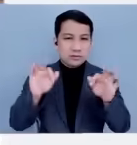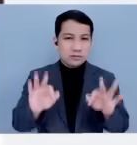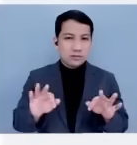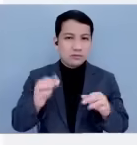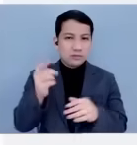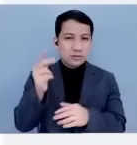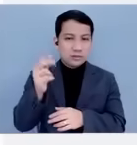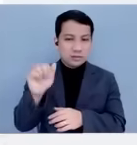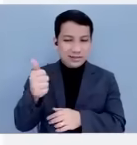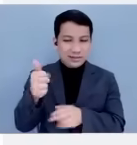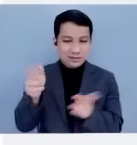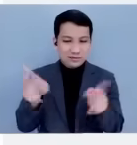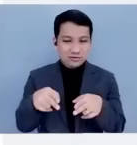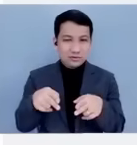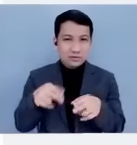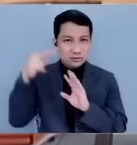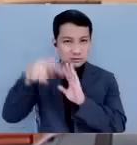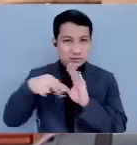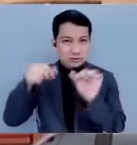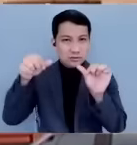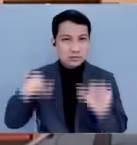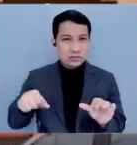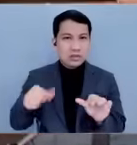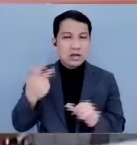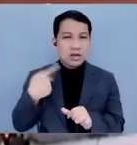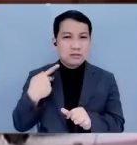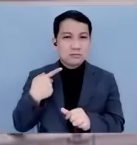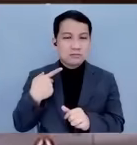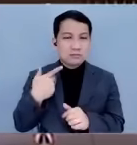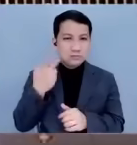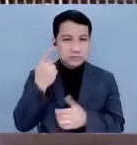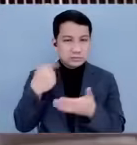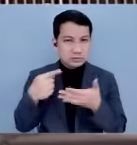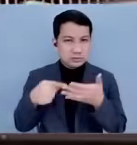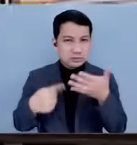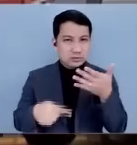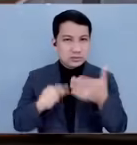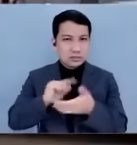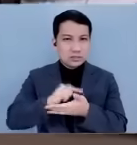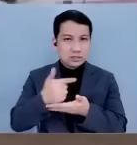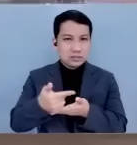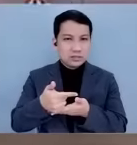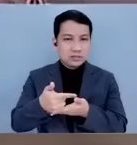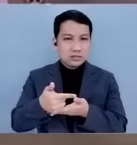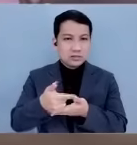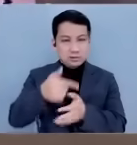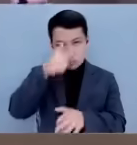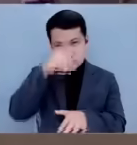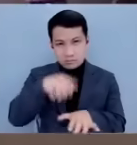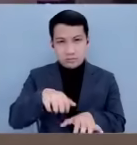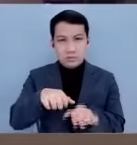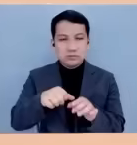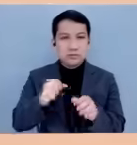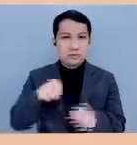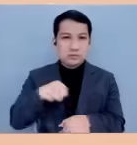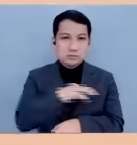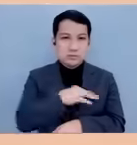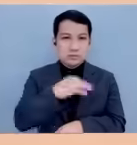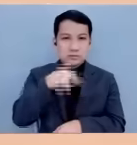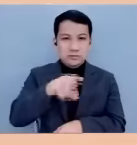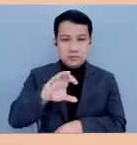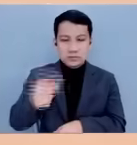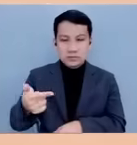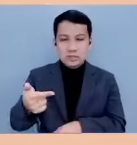na pinost nila. Magkakaroon ng hardware check sa mga laptop at computer ng ilang tauhan ng Coast Guard Public